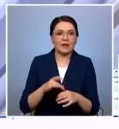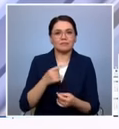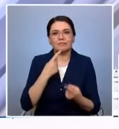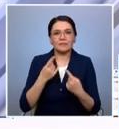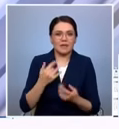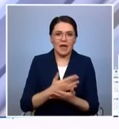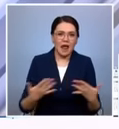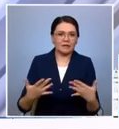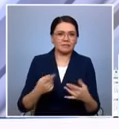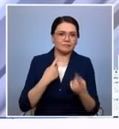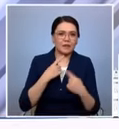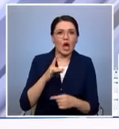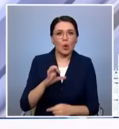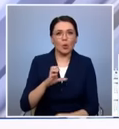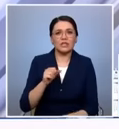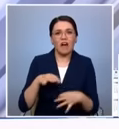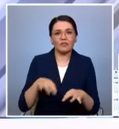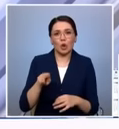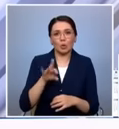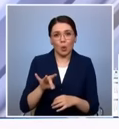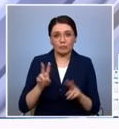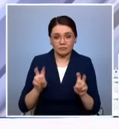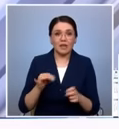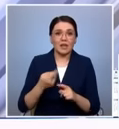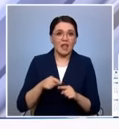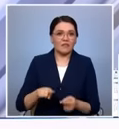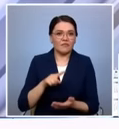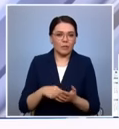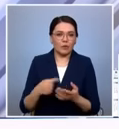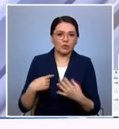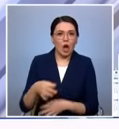последний способный башкир с папочкой, тот сбежал от Хабирова в